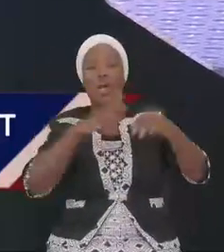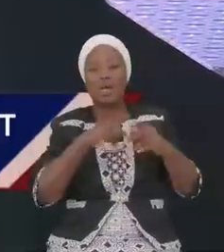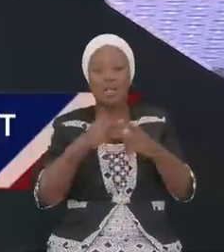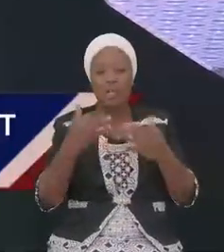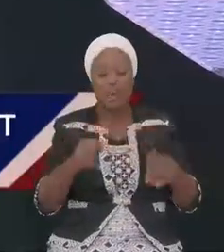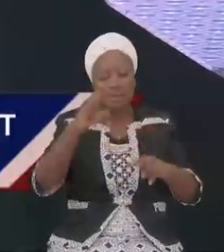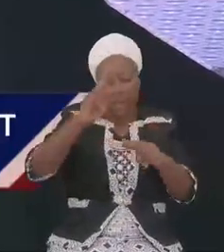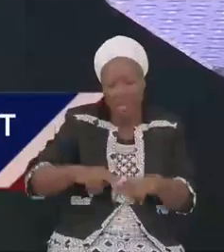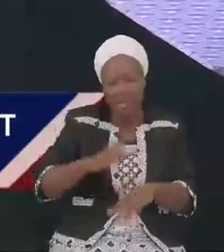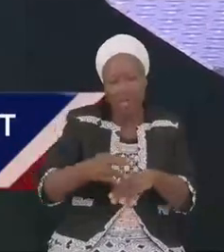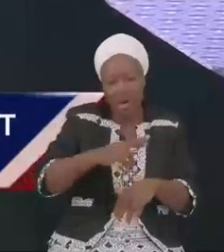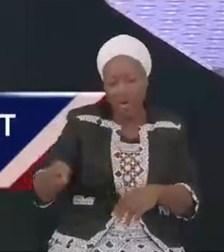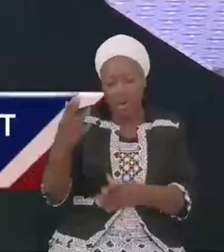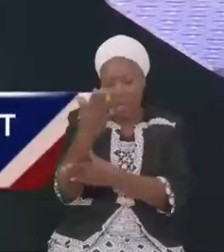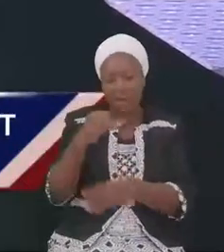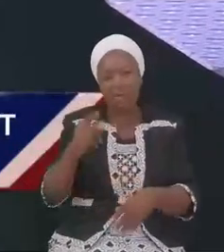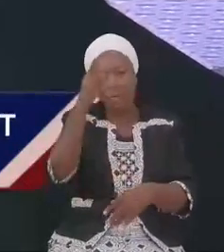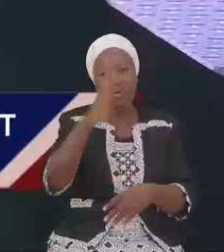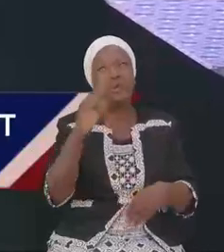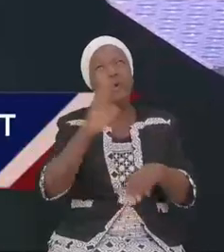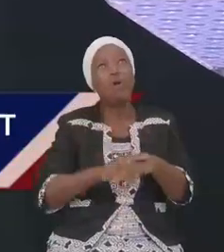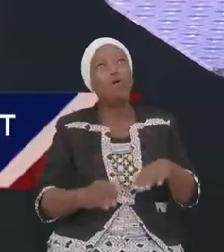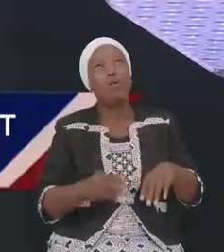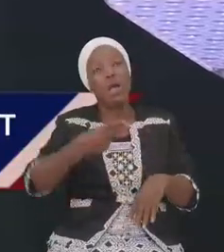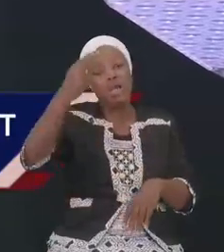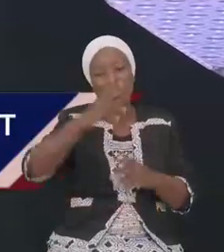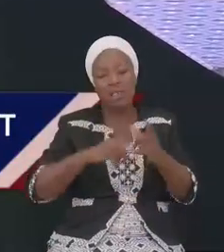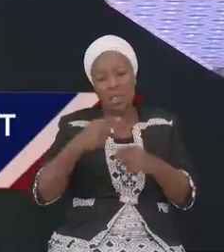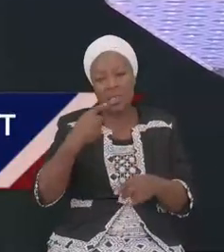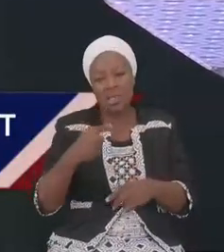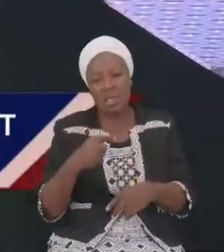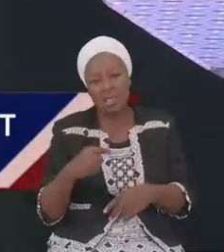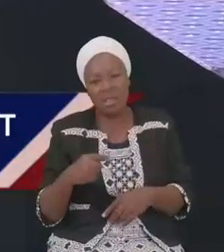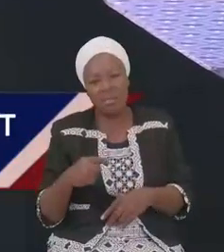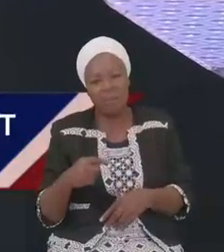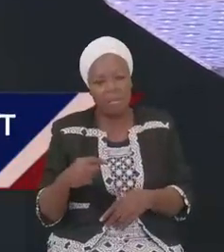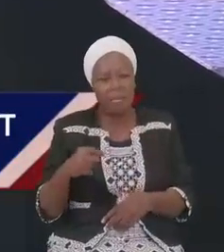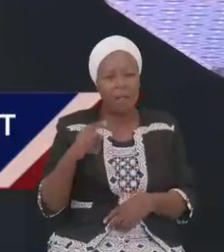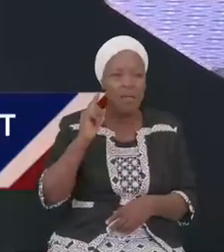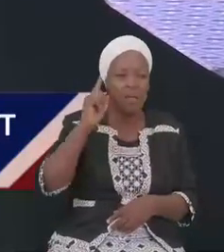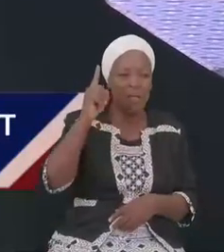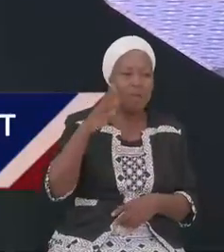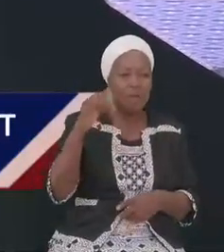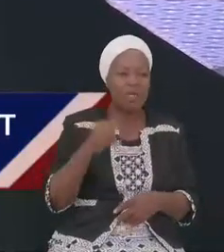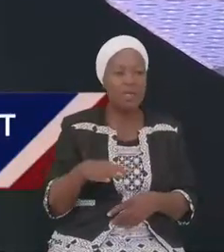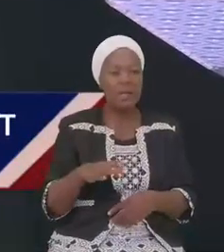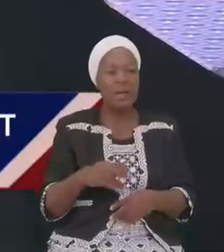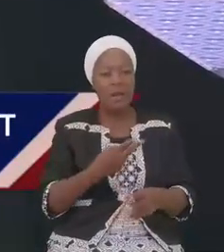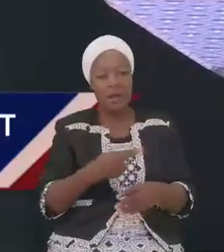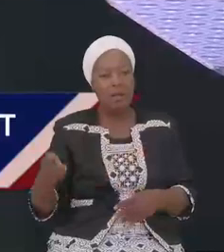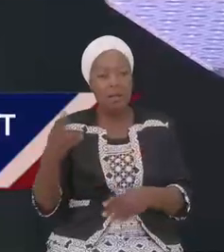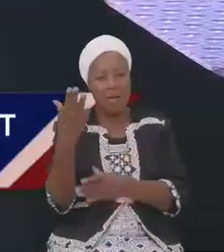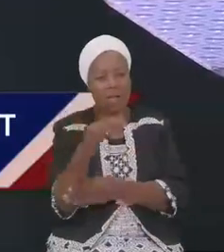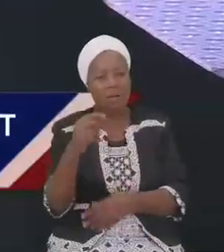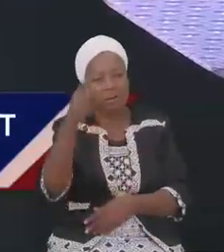à la droite de Dieu au ciel. Il dit, élevé par la droite de Dieu, il